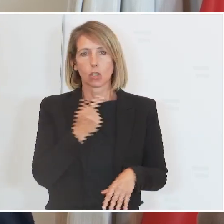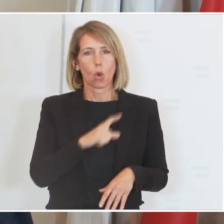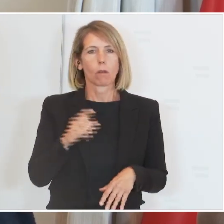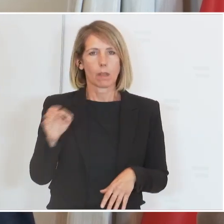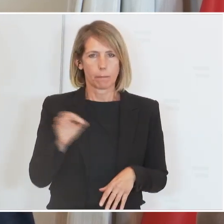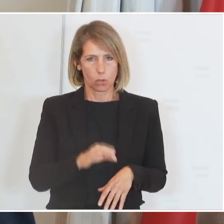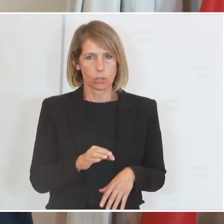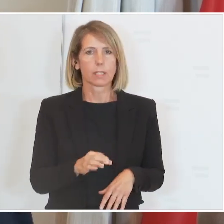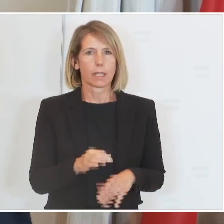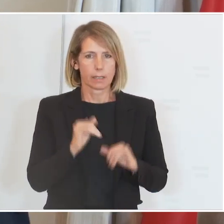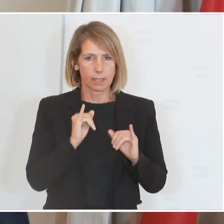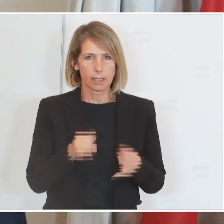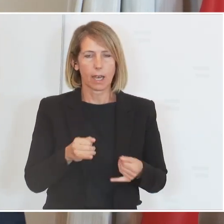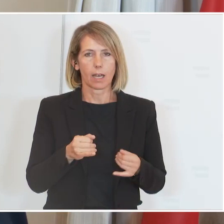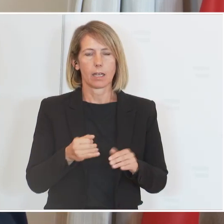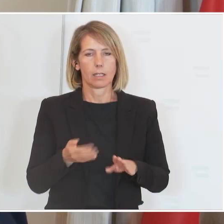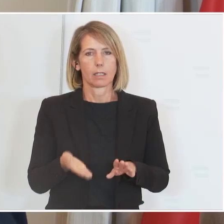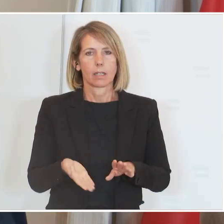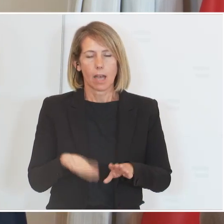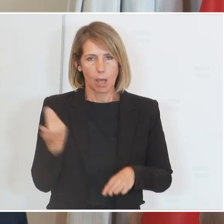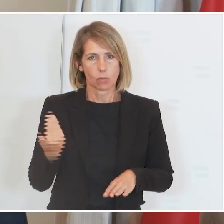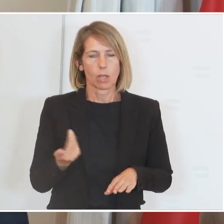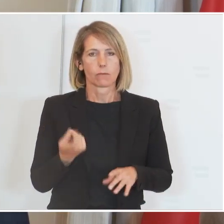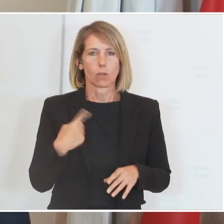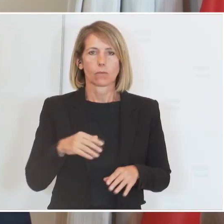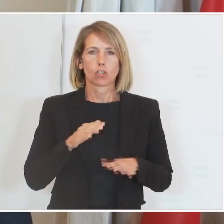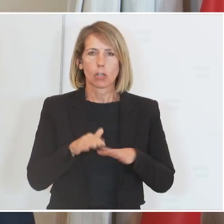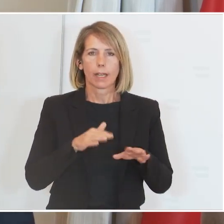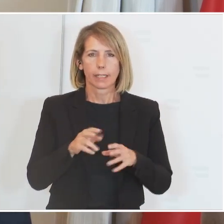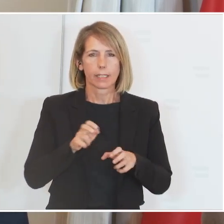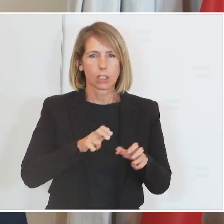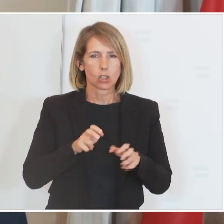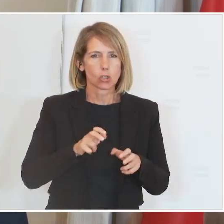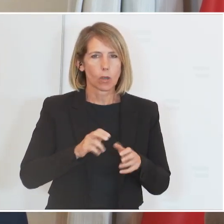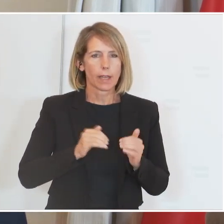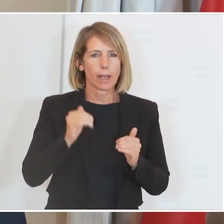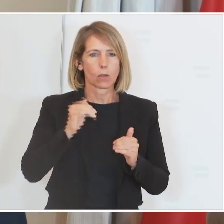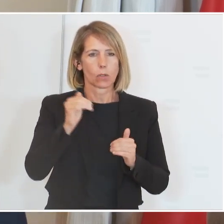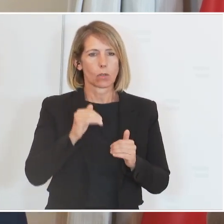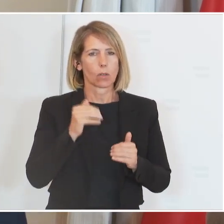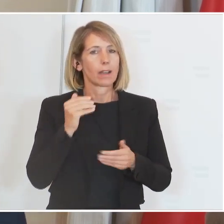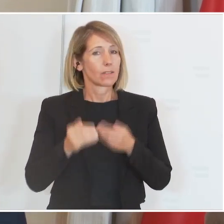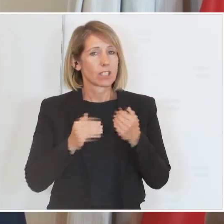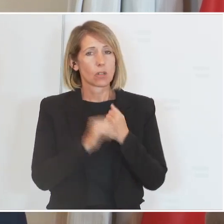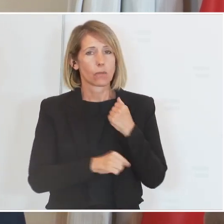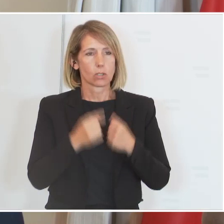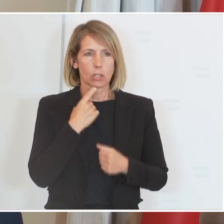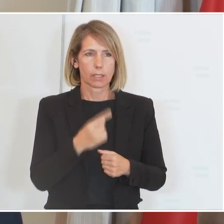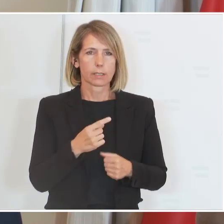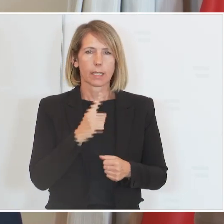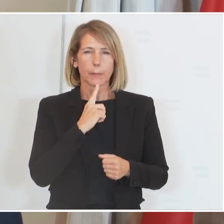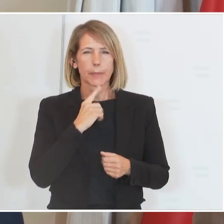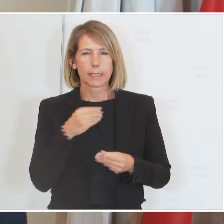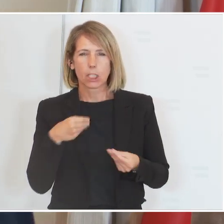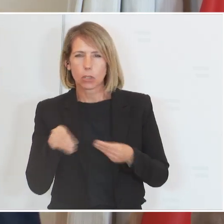Aber das Entscheidende ist, und das haben wir ernst genommen, dass natürlich auch Wirtschaftsforscher gesagt haben, wir sollten immer uns auch einen Handlungsspielraum